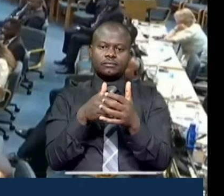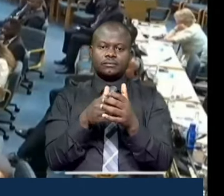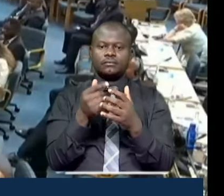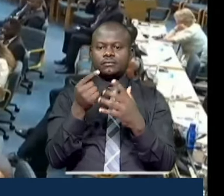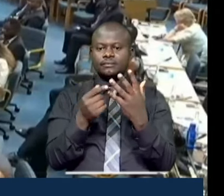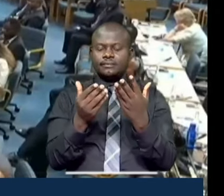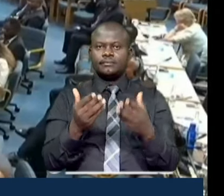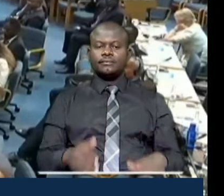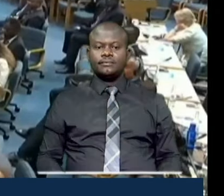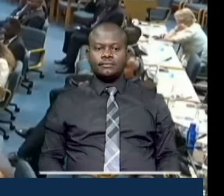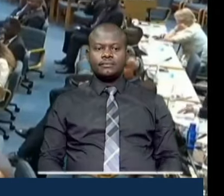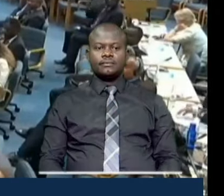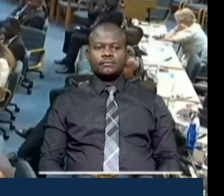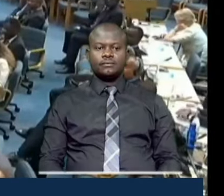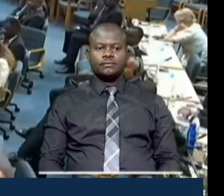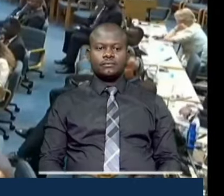mubumbe